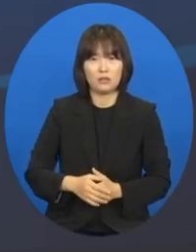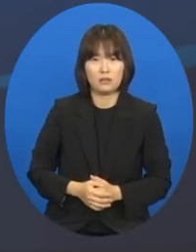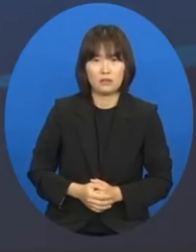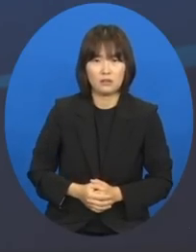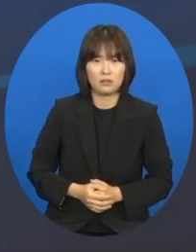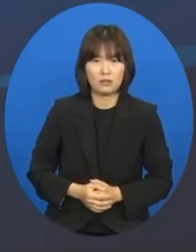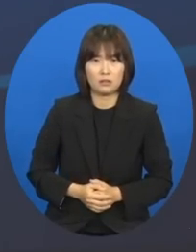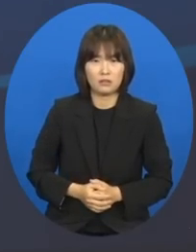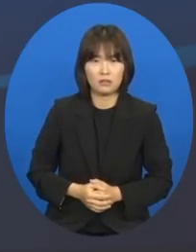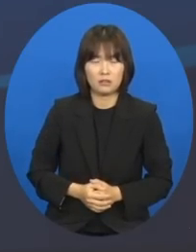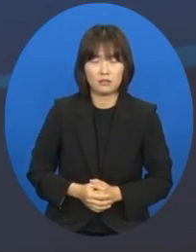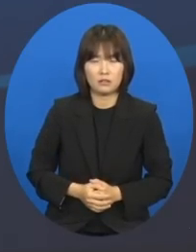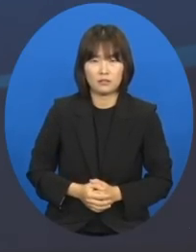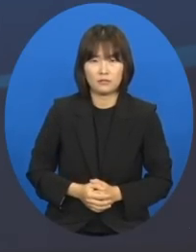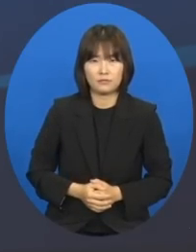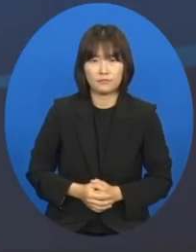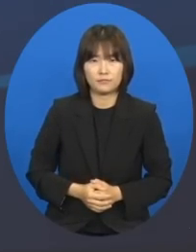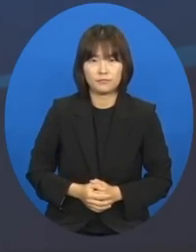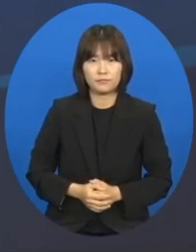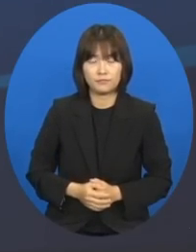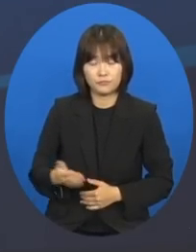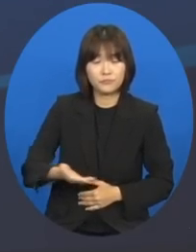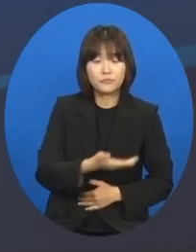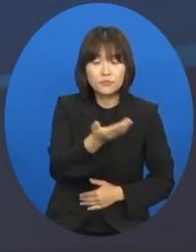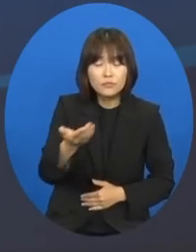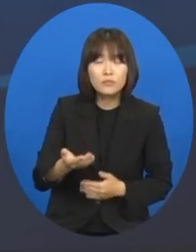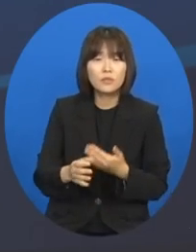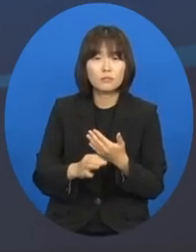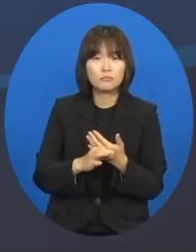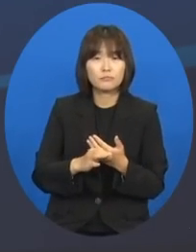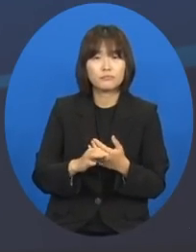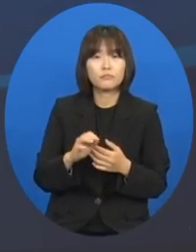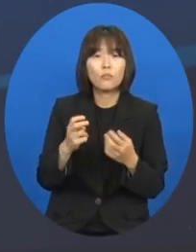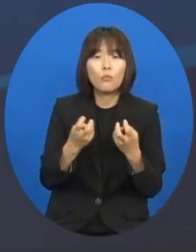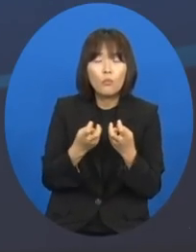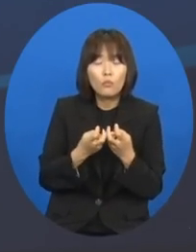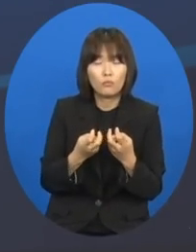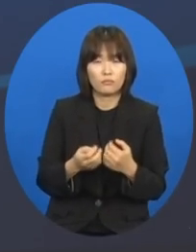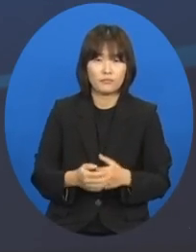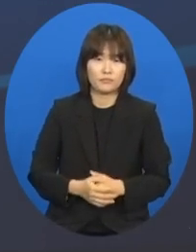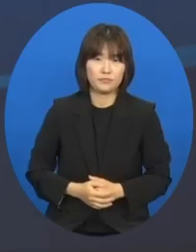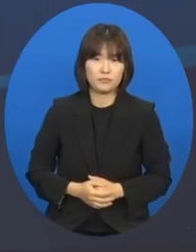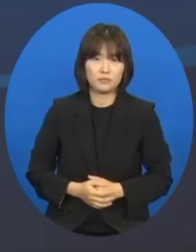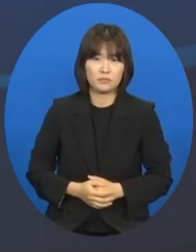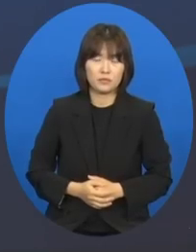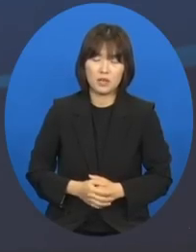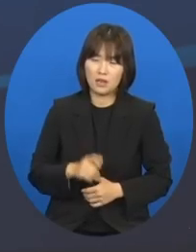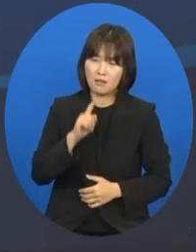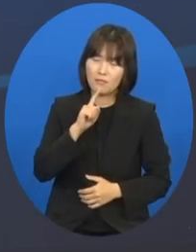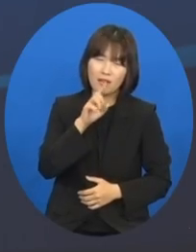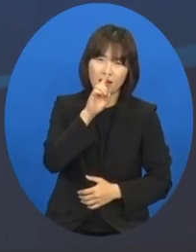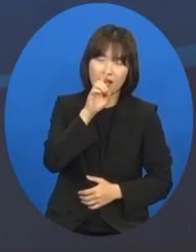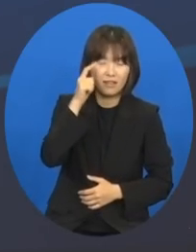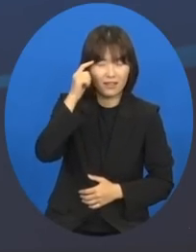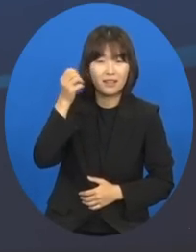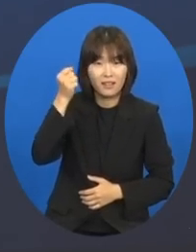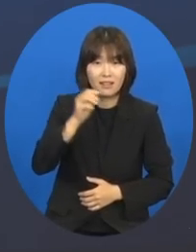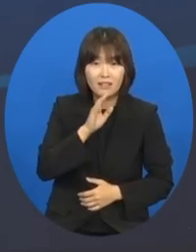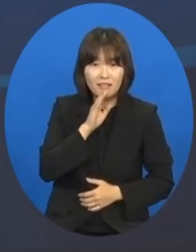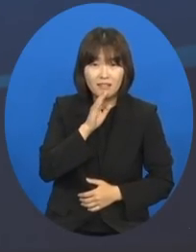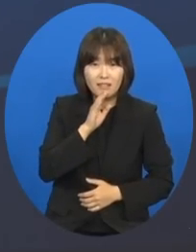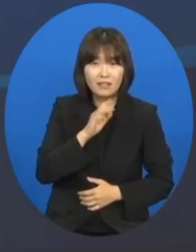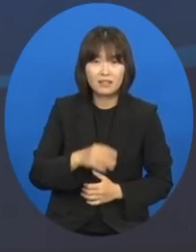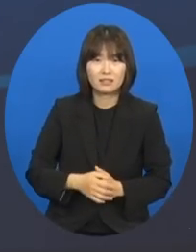여러분 그러면 여러분 같으면 어떻게 생각하시겠어요 말도 안 된다고 생각하시겠죠 그